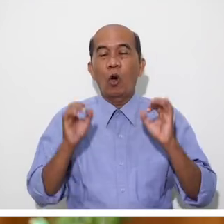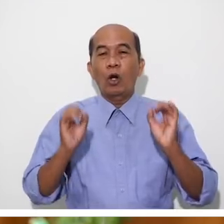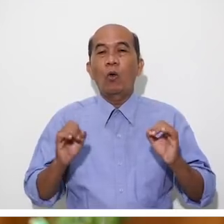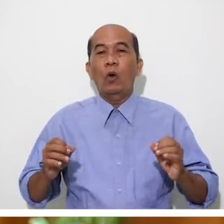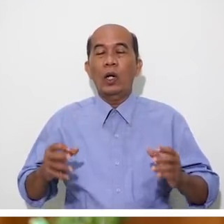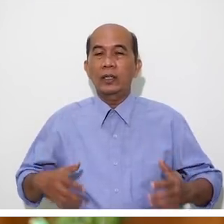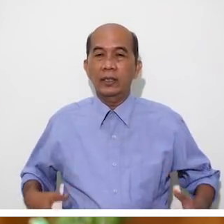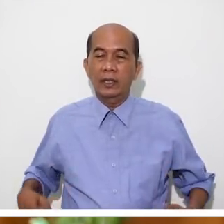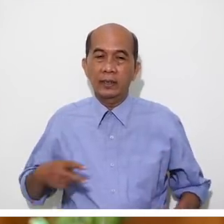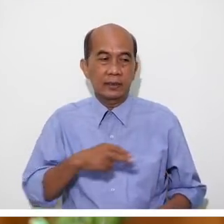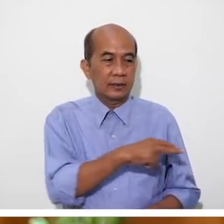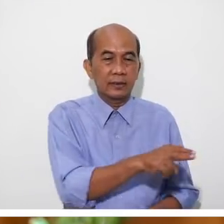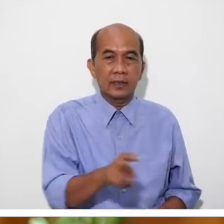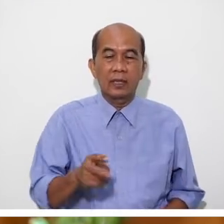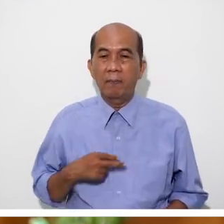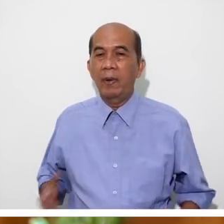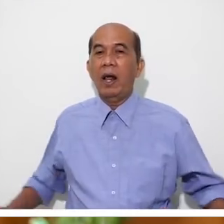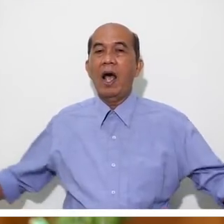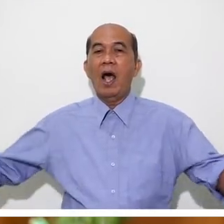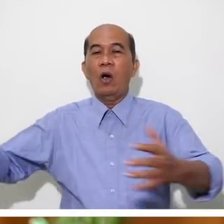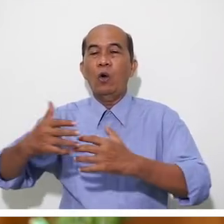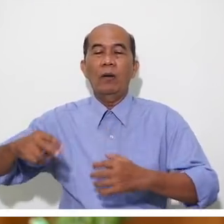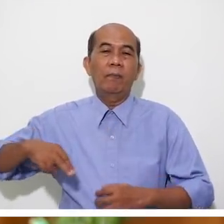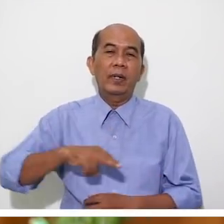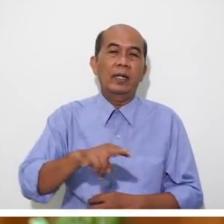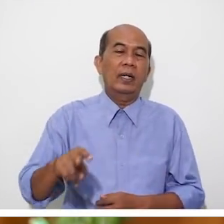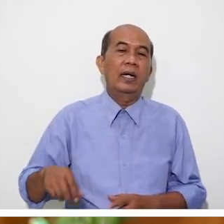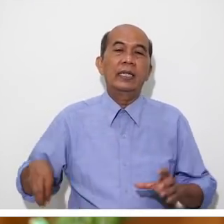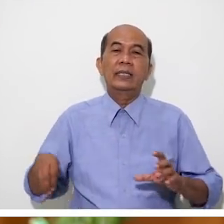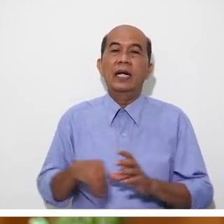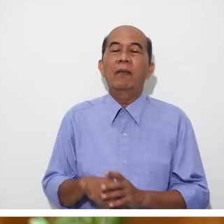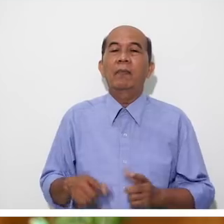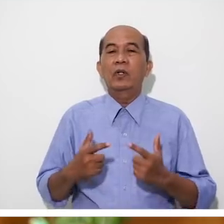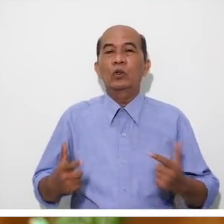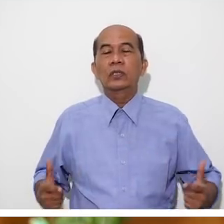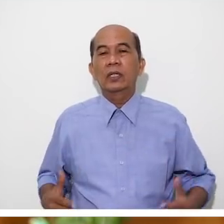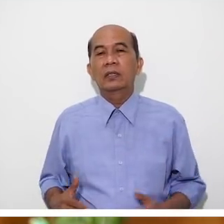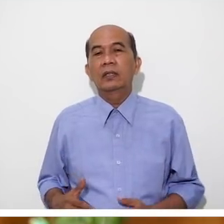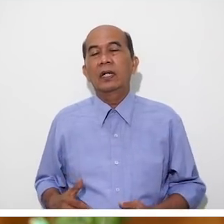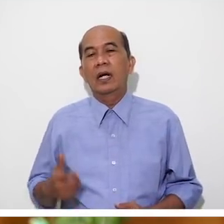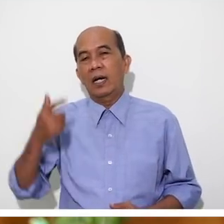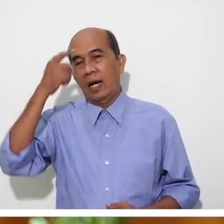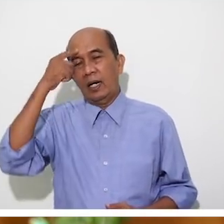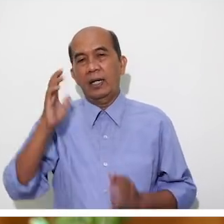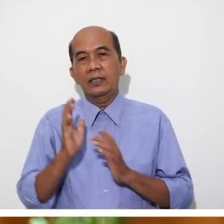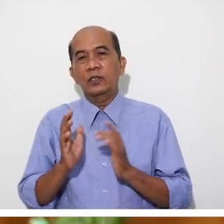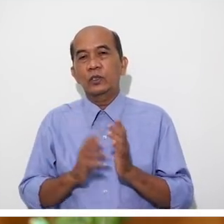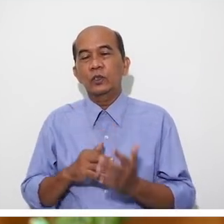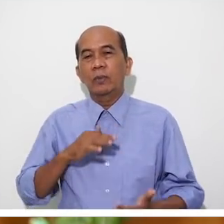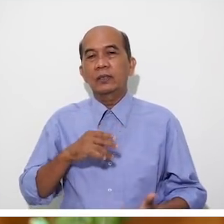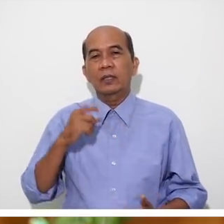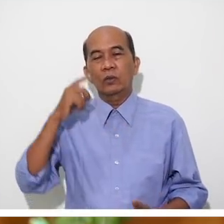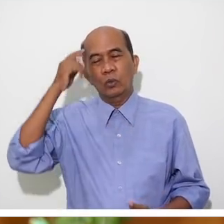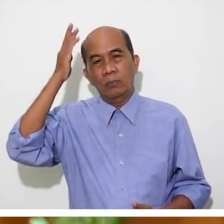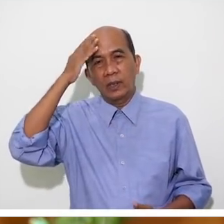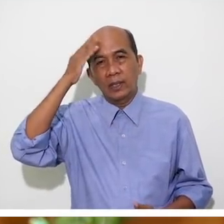sekitarnya merangkul mereka di dalam keberdosaan mereka karena Yesus belajar untuk mengerti bahwa